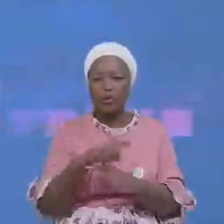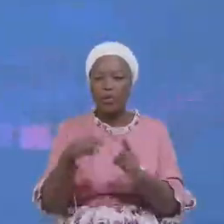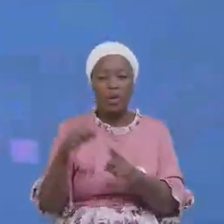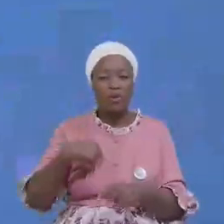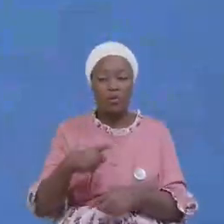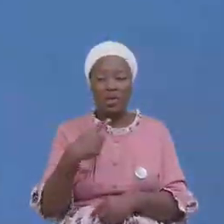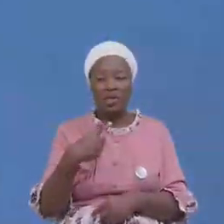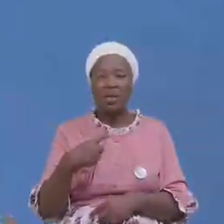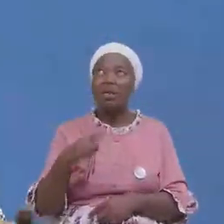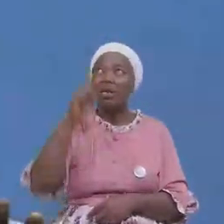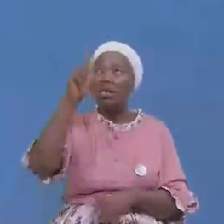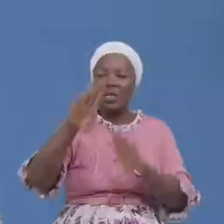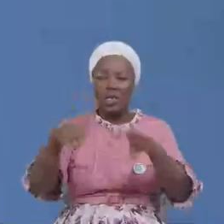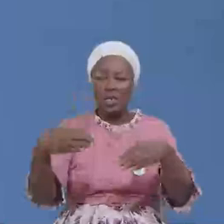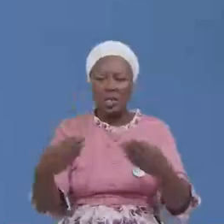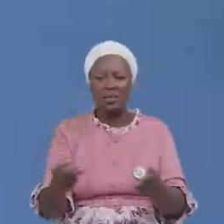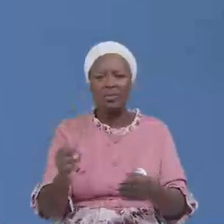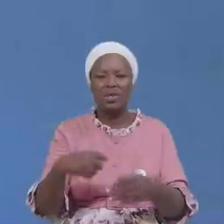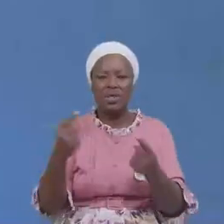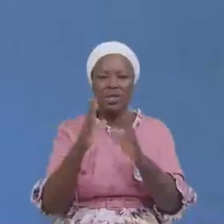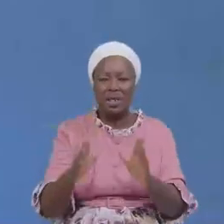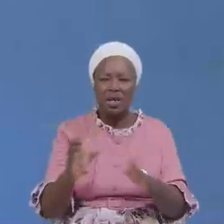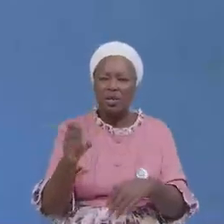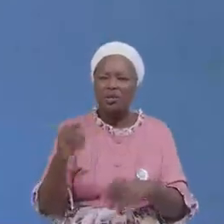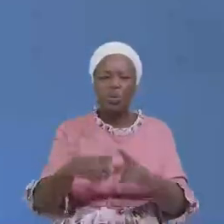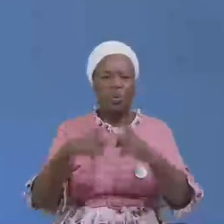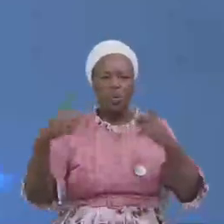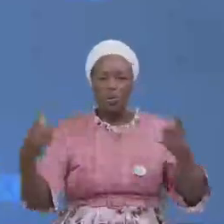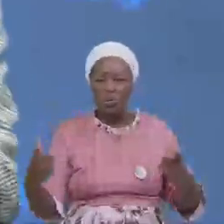Quand il dit qu'il accorde un si grand salut,